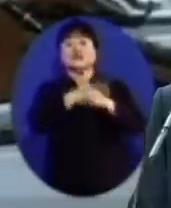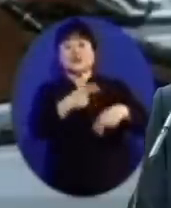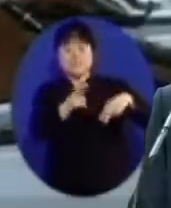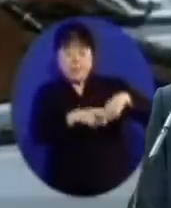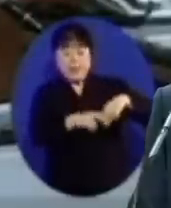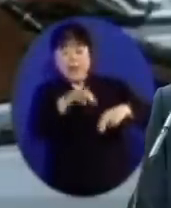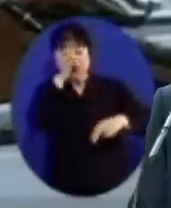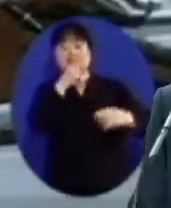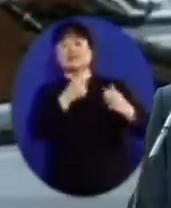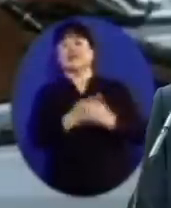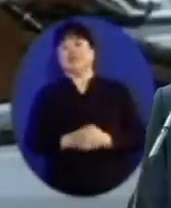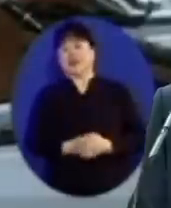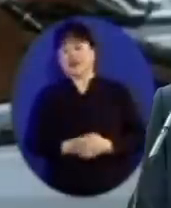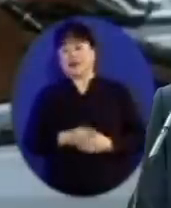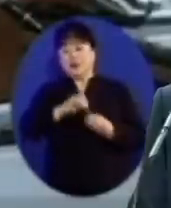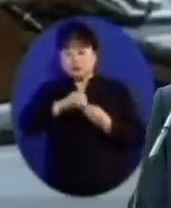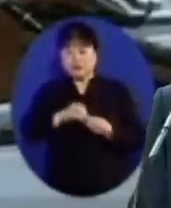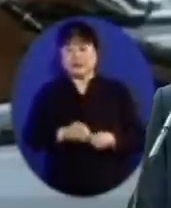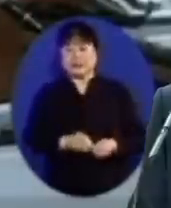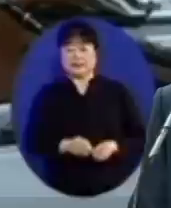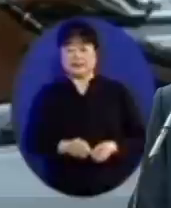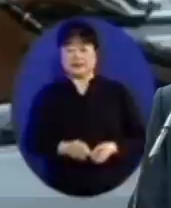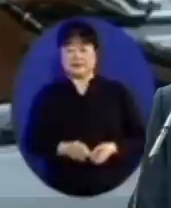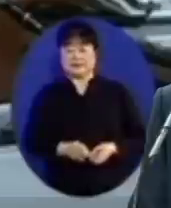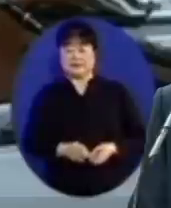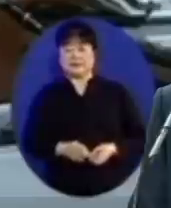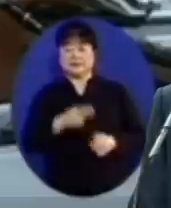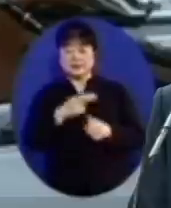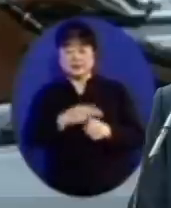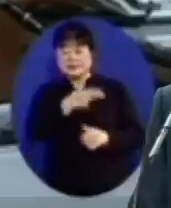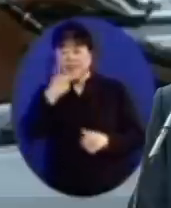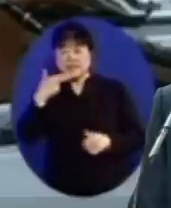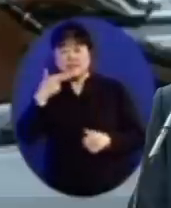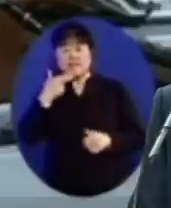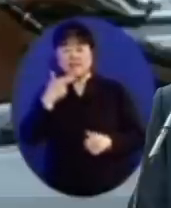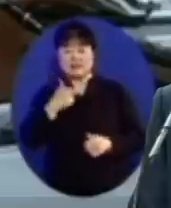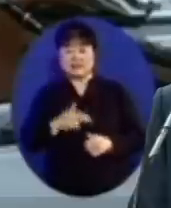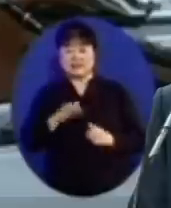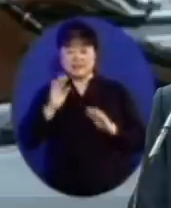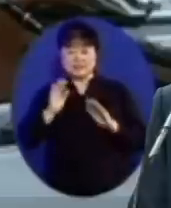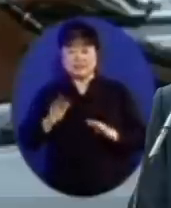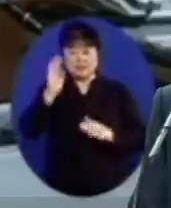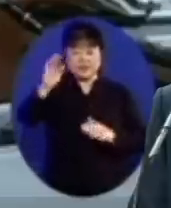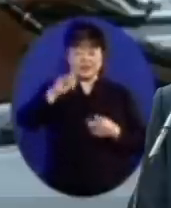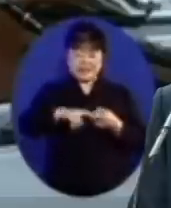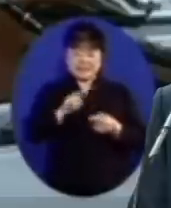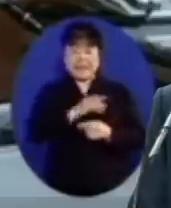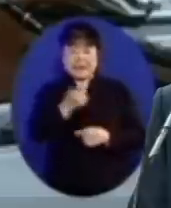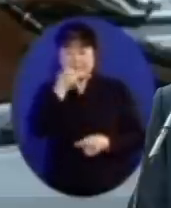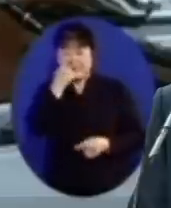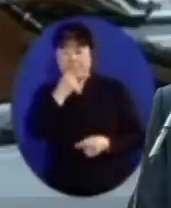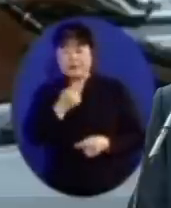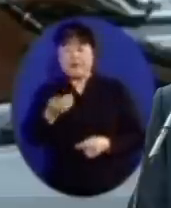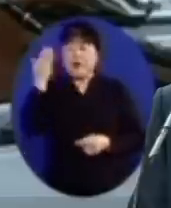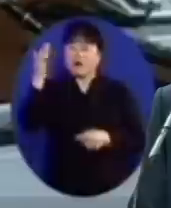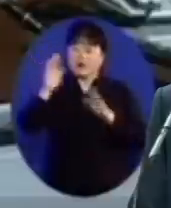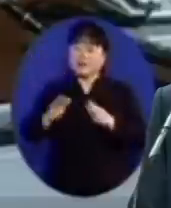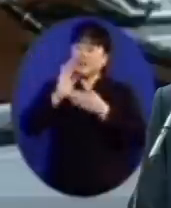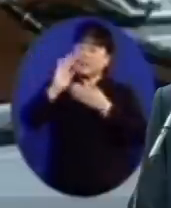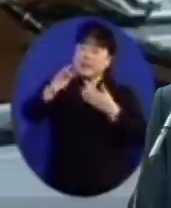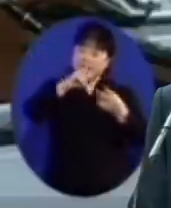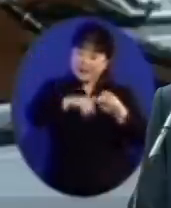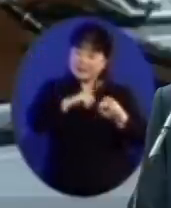선생님이 문장마다 콩코드, 콩코드, 문장의 일치, 문장의 일치 그 말을 하기 때문에 과거와 현재와